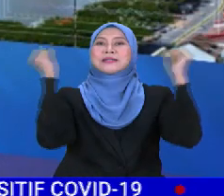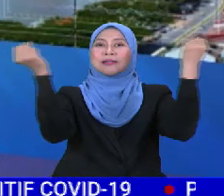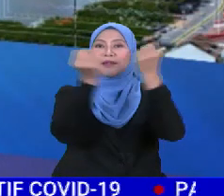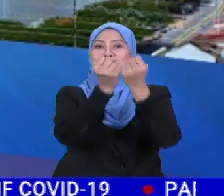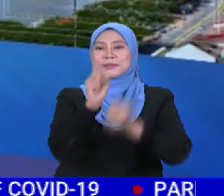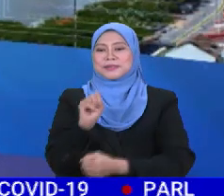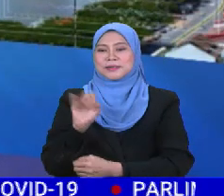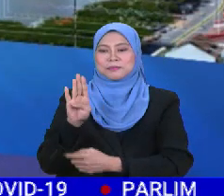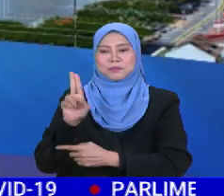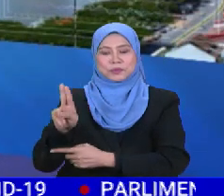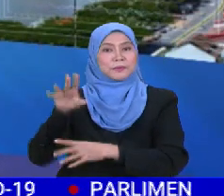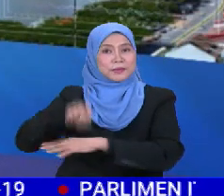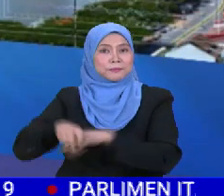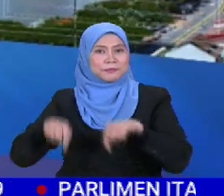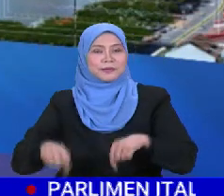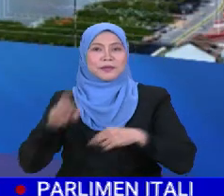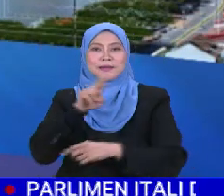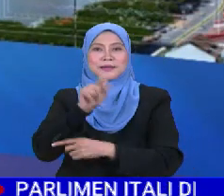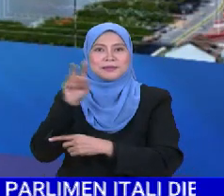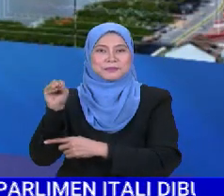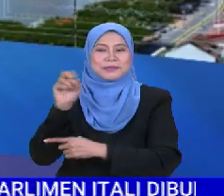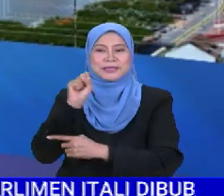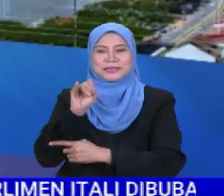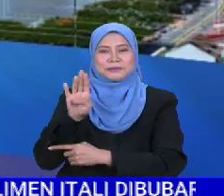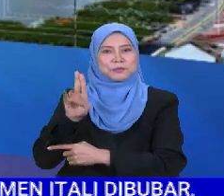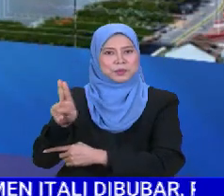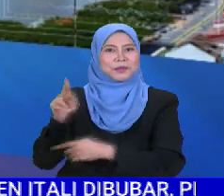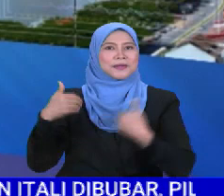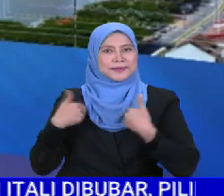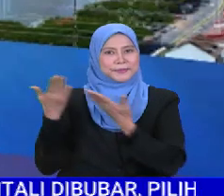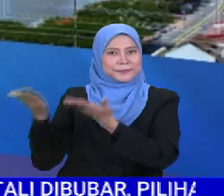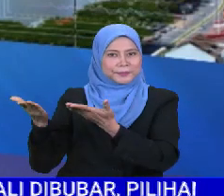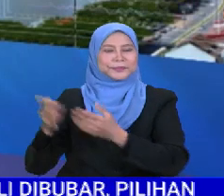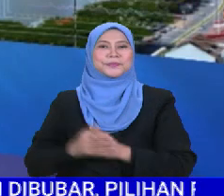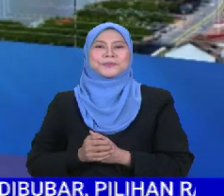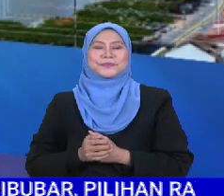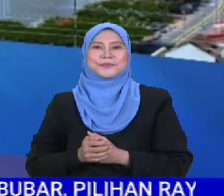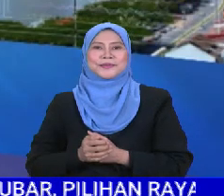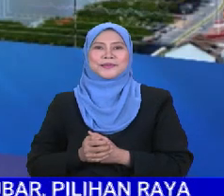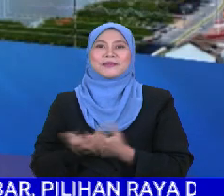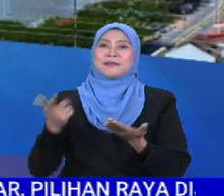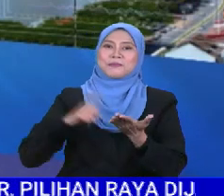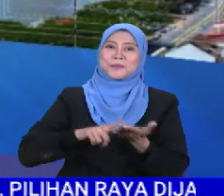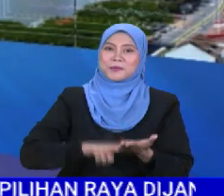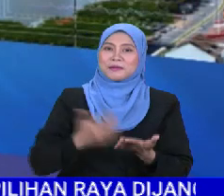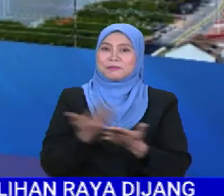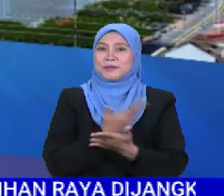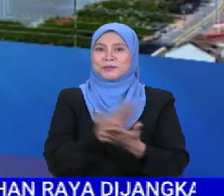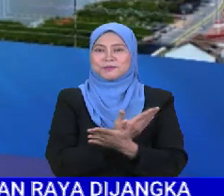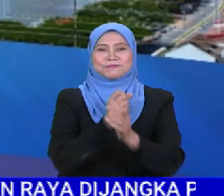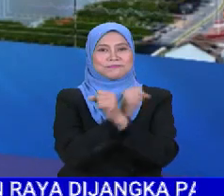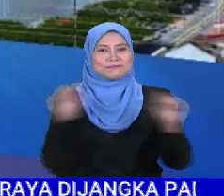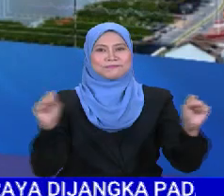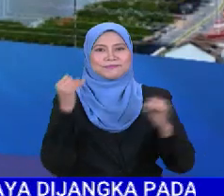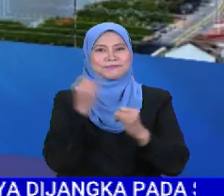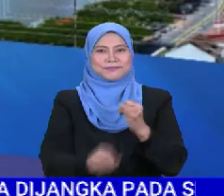Sibu malam ini. Wartawan RTM Sibu Muhammad Al-Hadi Syamsawi kini berada di sana untuk membawakan perkembangan terkini persediaan